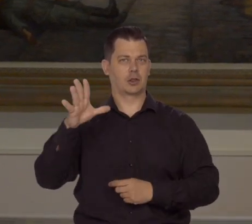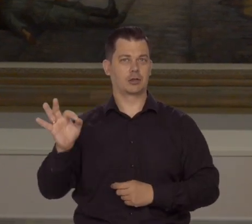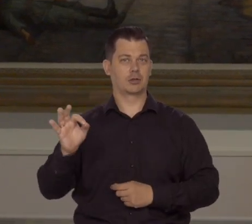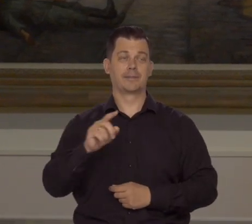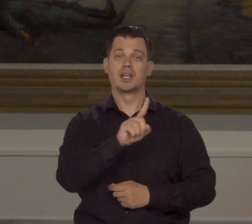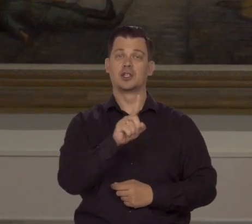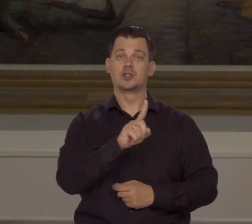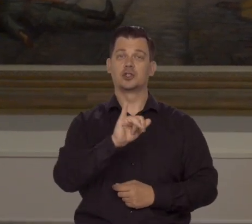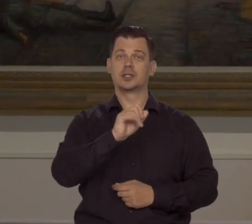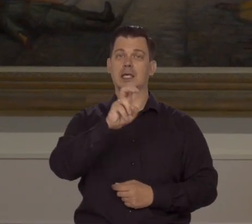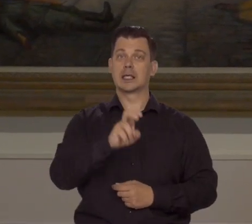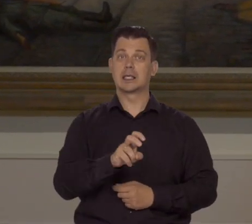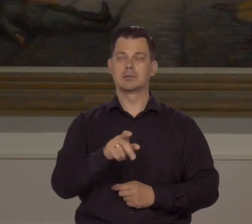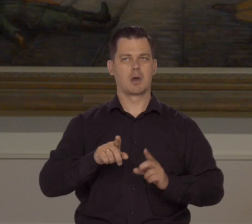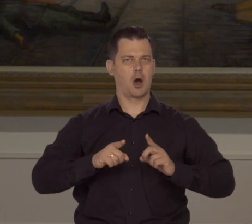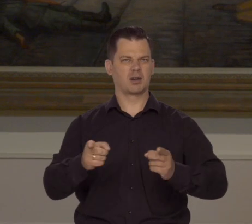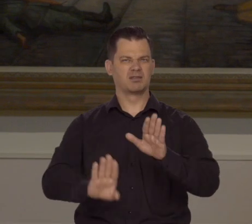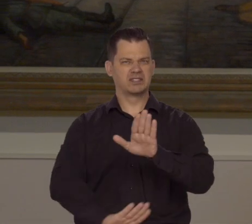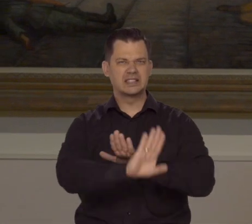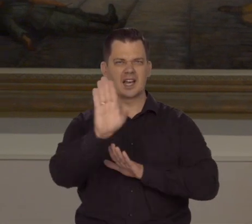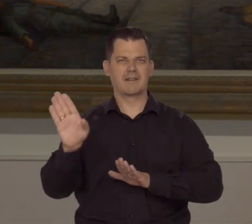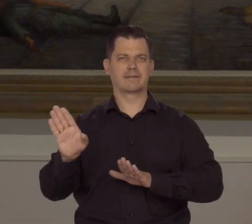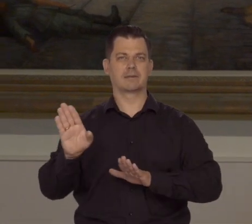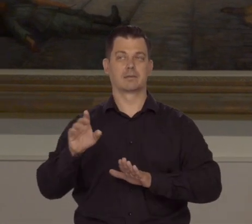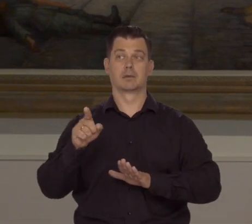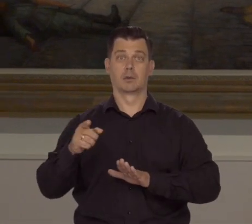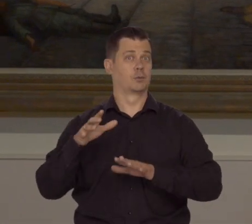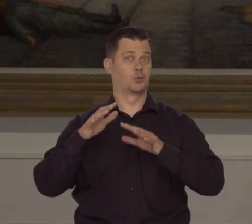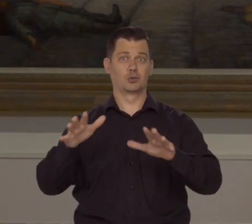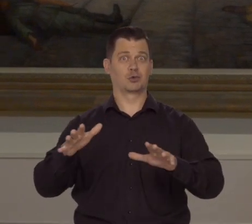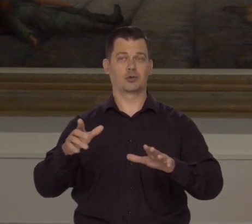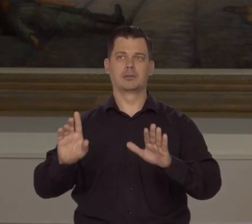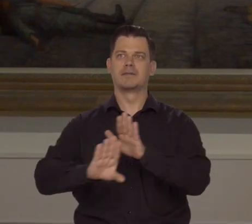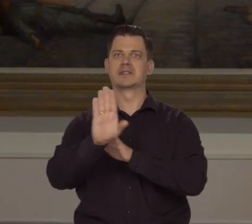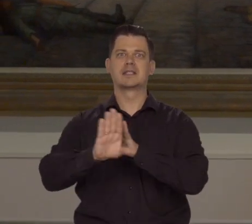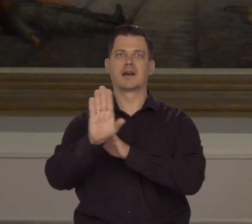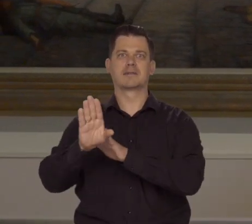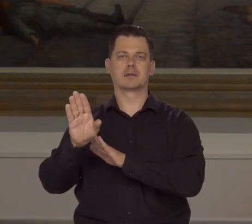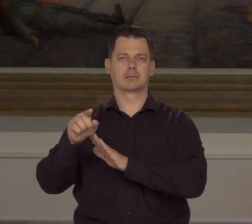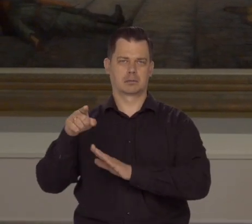warszawskim Żich zorganizował ważną, dużą wystawę, która w dużej mierze